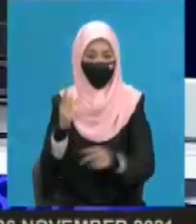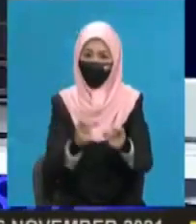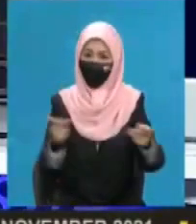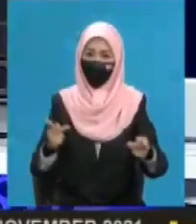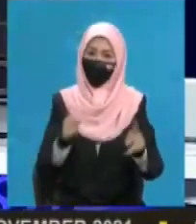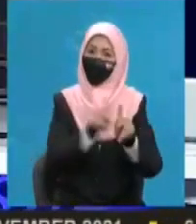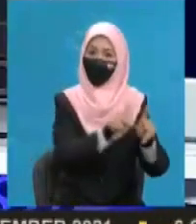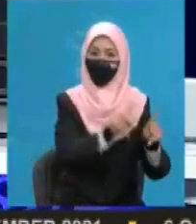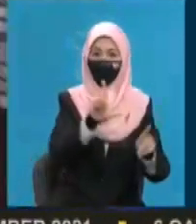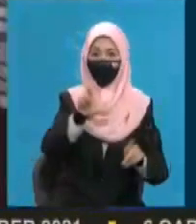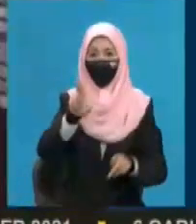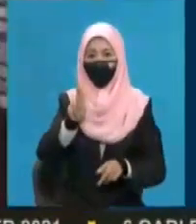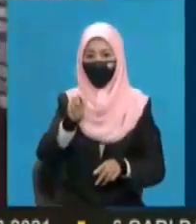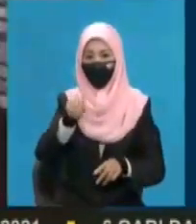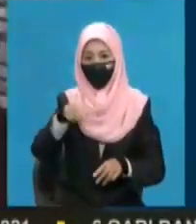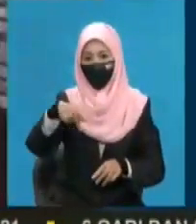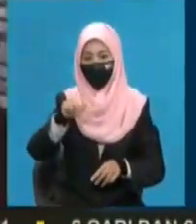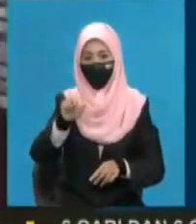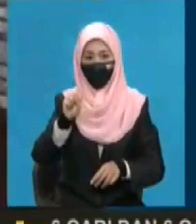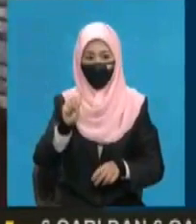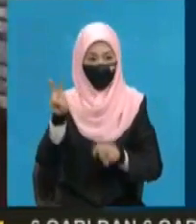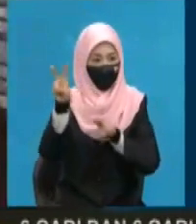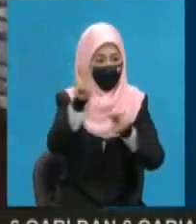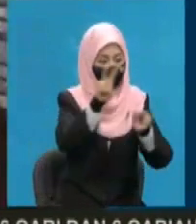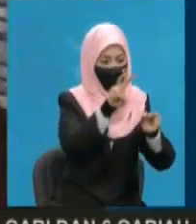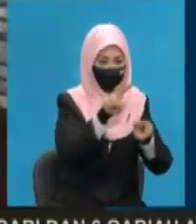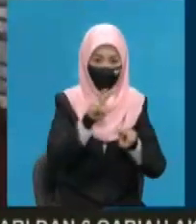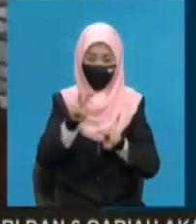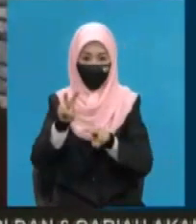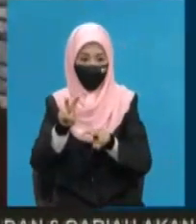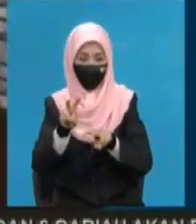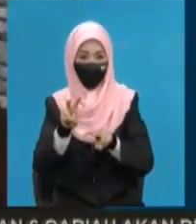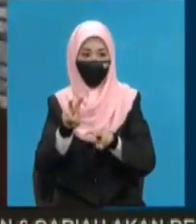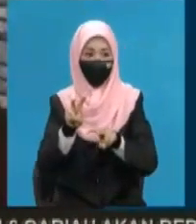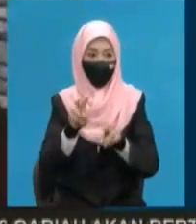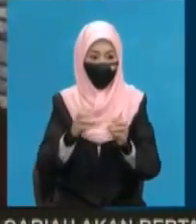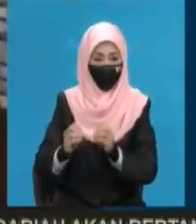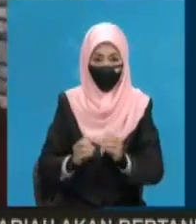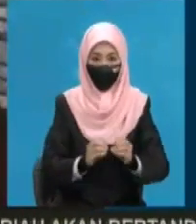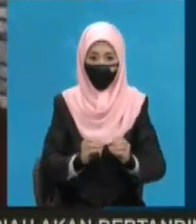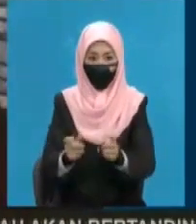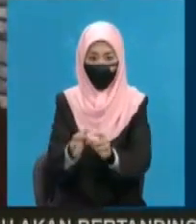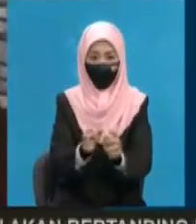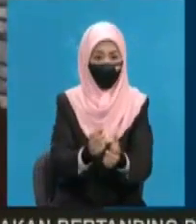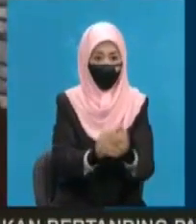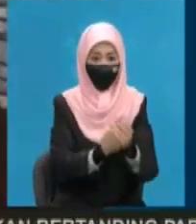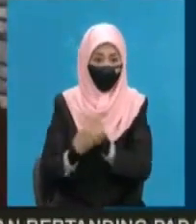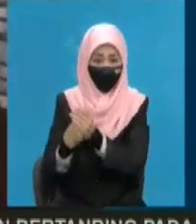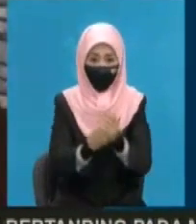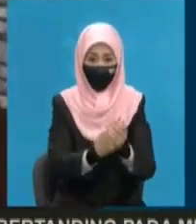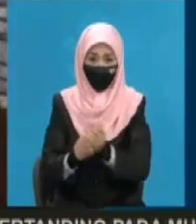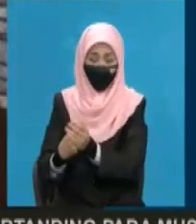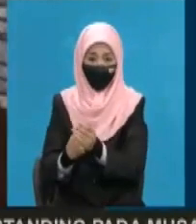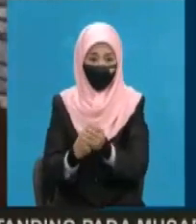lumapas di masa rondaan yang dijalankan menerusi operasi sepatu tas